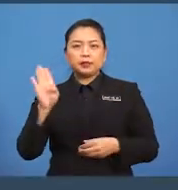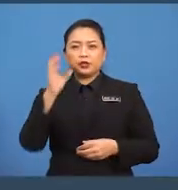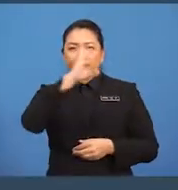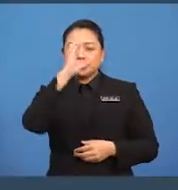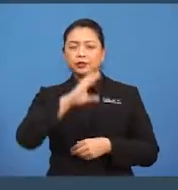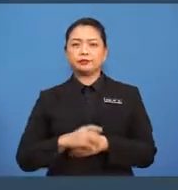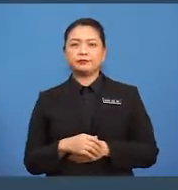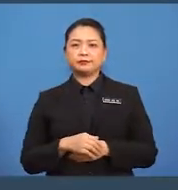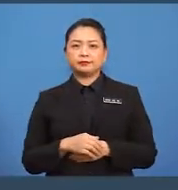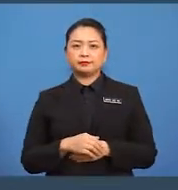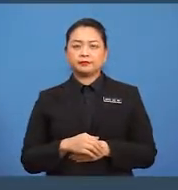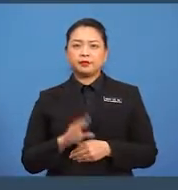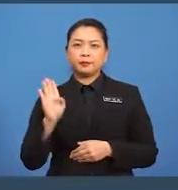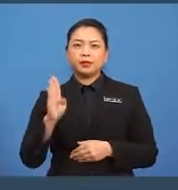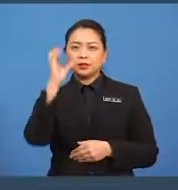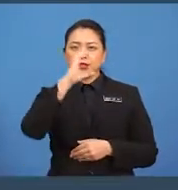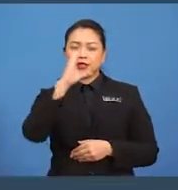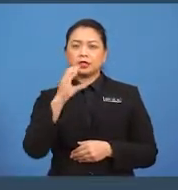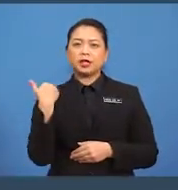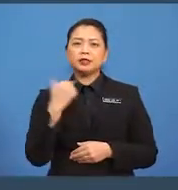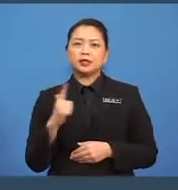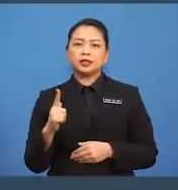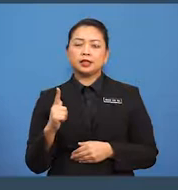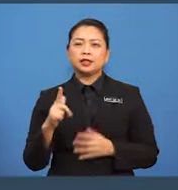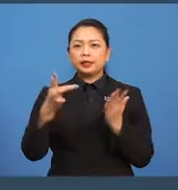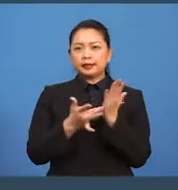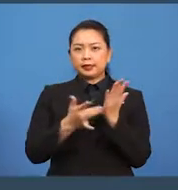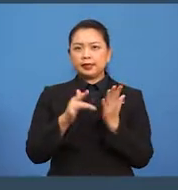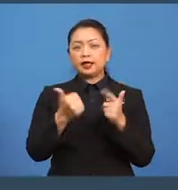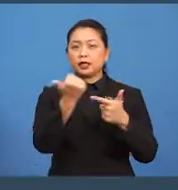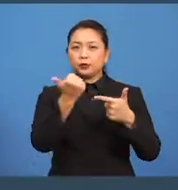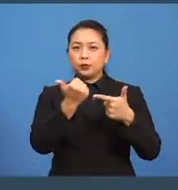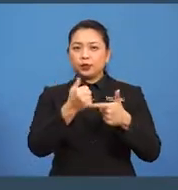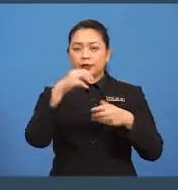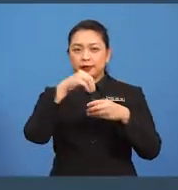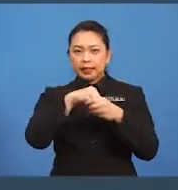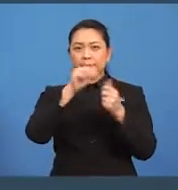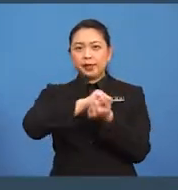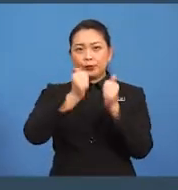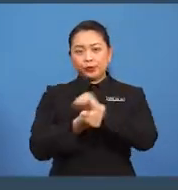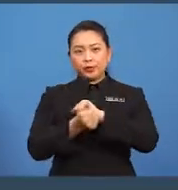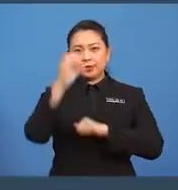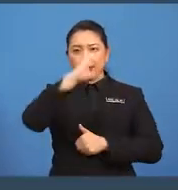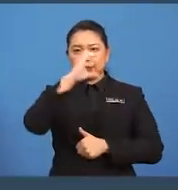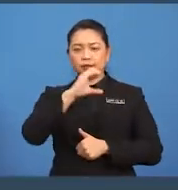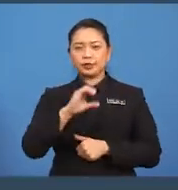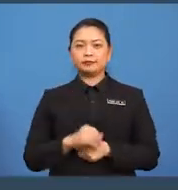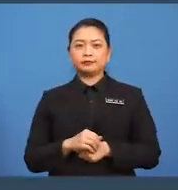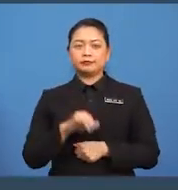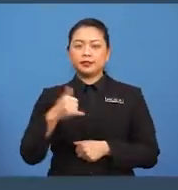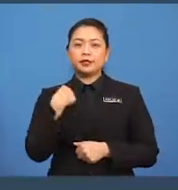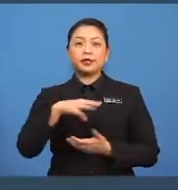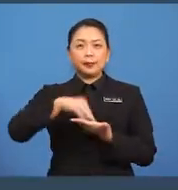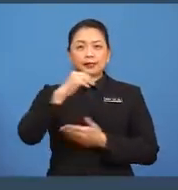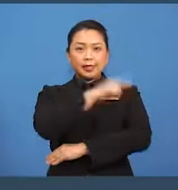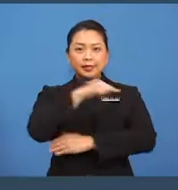pula. Binary search merupakan teknik yang kedua dalam algoritma search yang kita akan pelajari pada